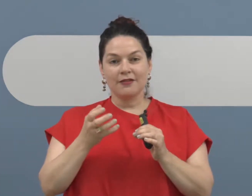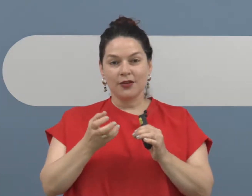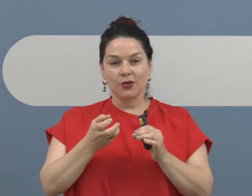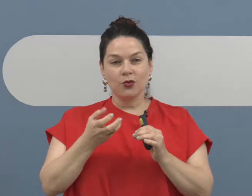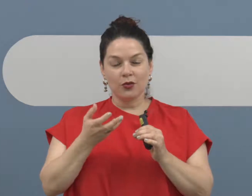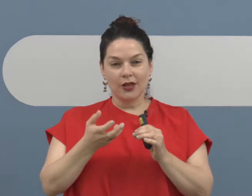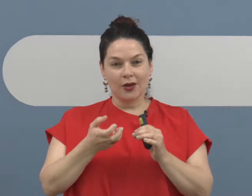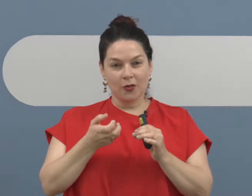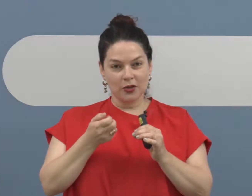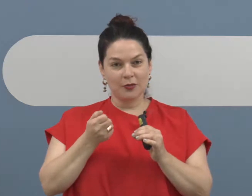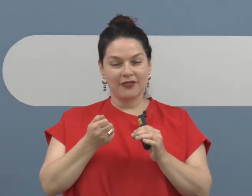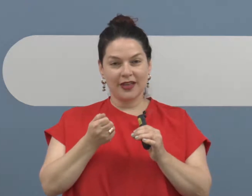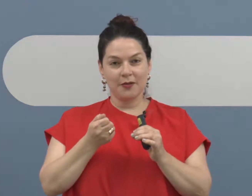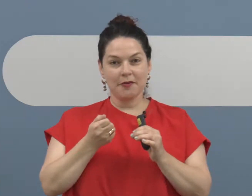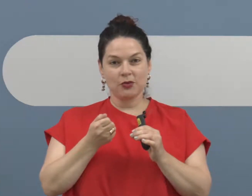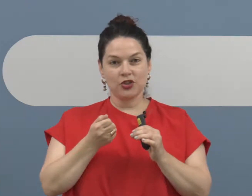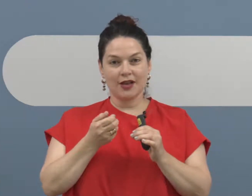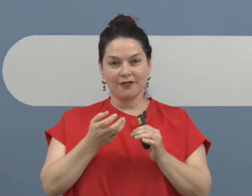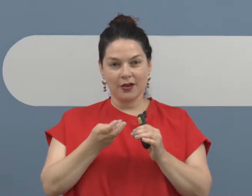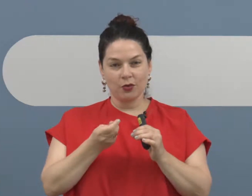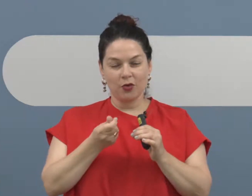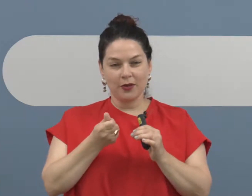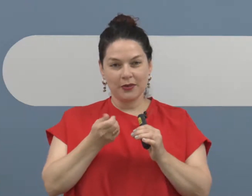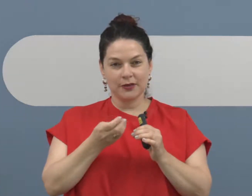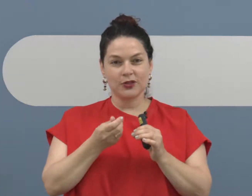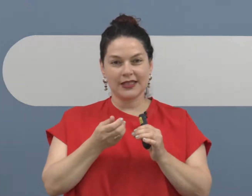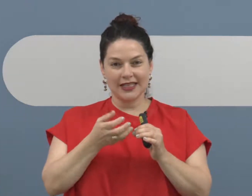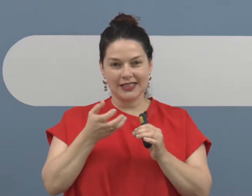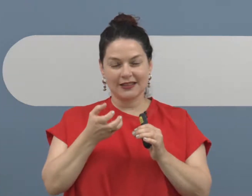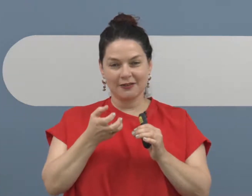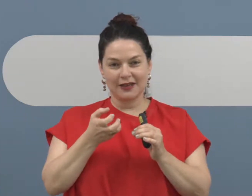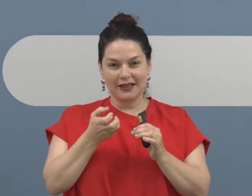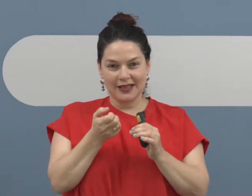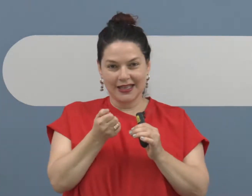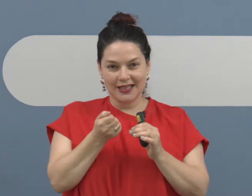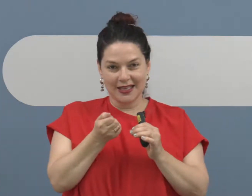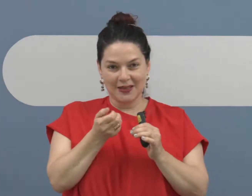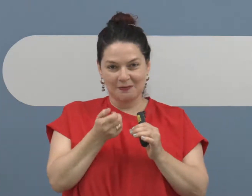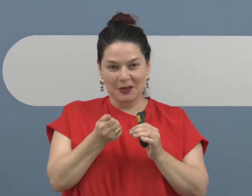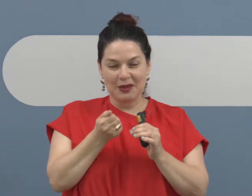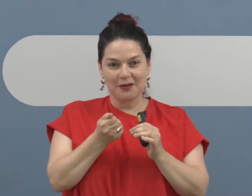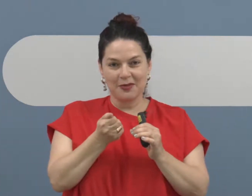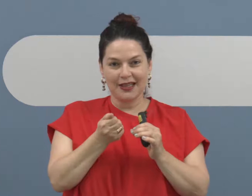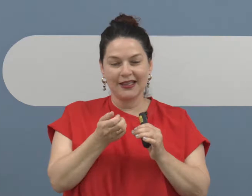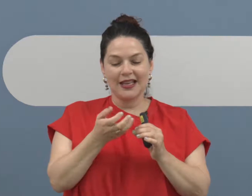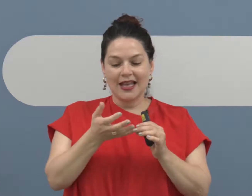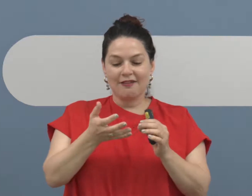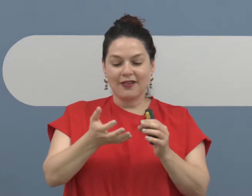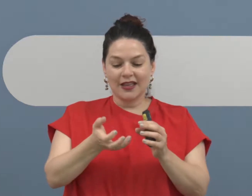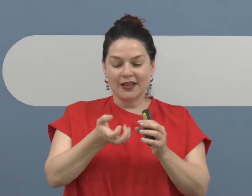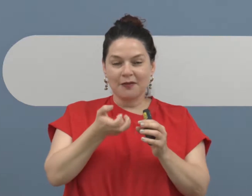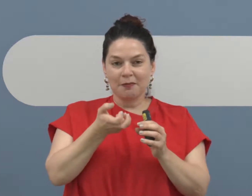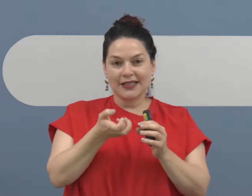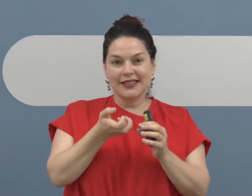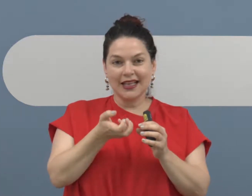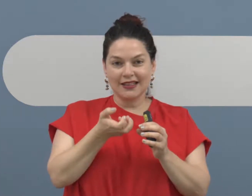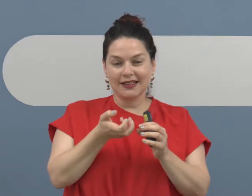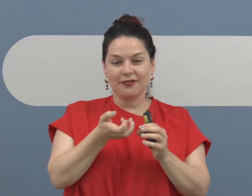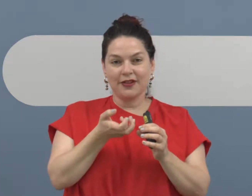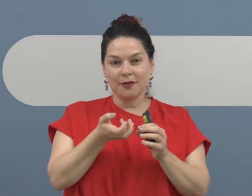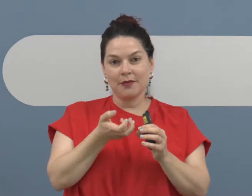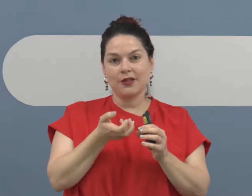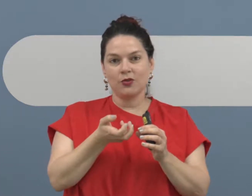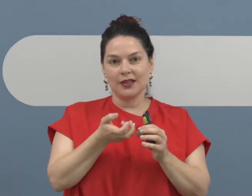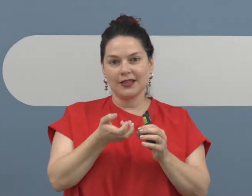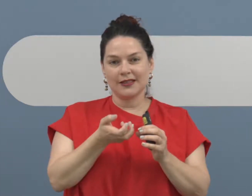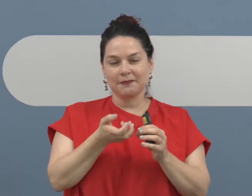הדבורים, והוא חומר שמפיקים ממנו שעבה, הוא חומר מתמוסס, אבל כן מחבר, ומחזיק